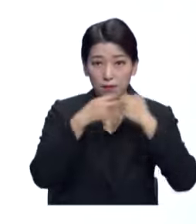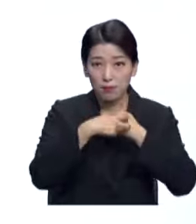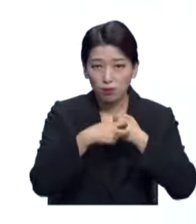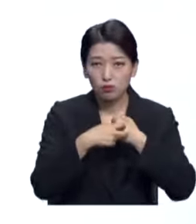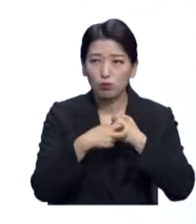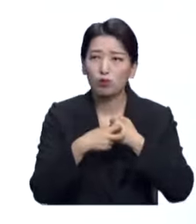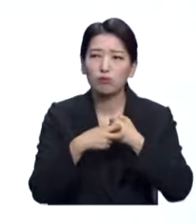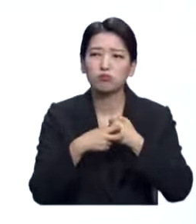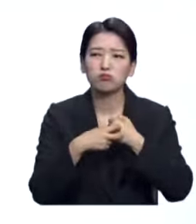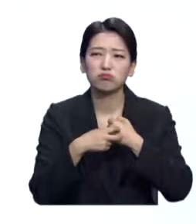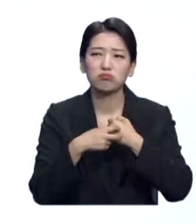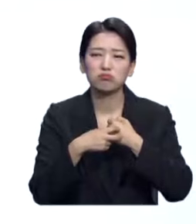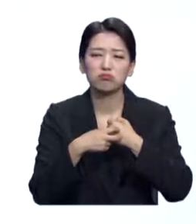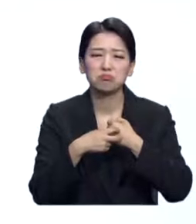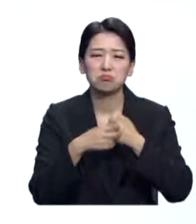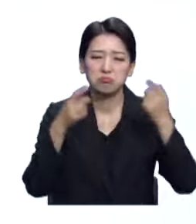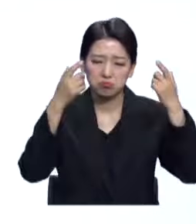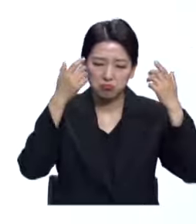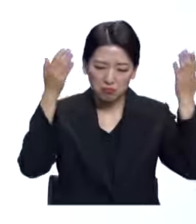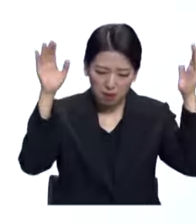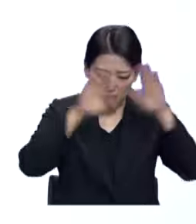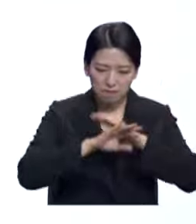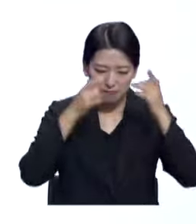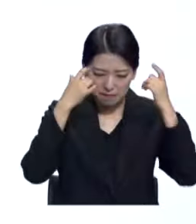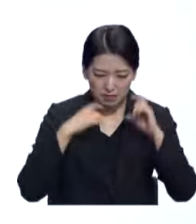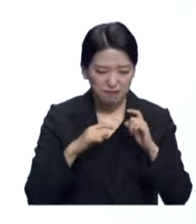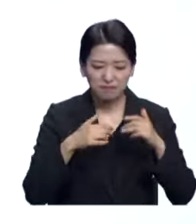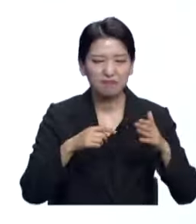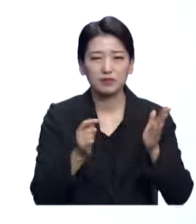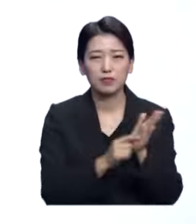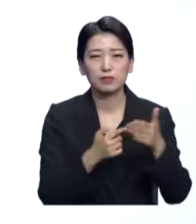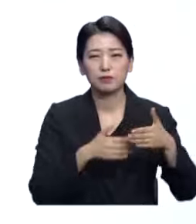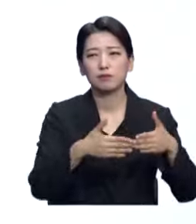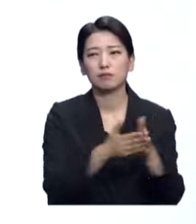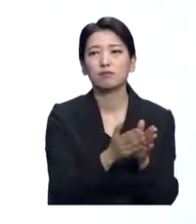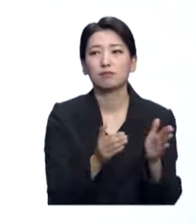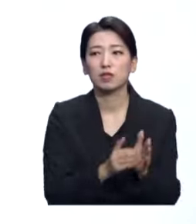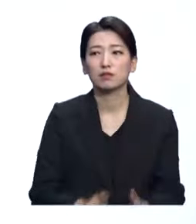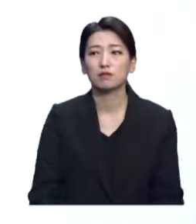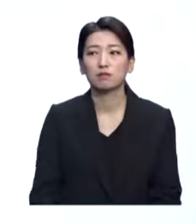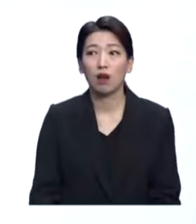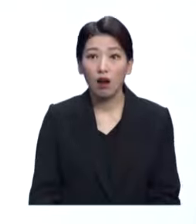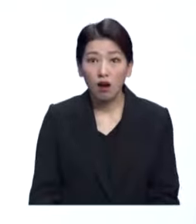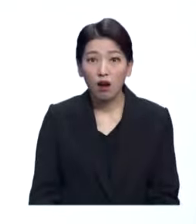그럼 다 지방이네 싶을 수 있는데 경기 서남부권역 응급의료센터인